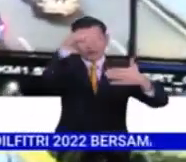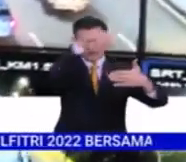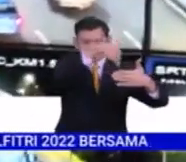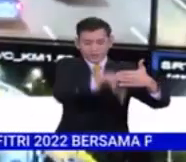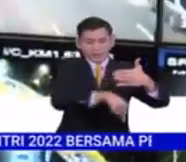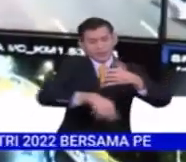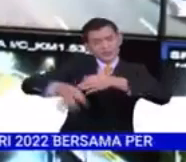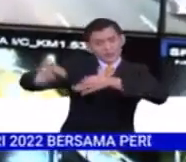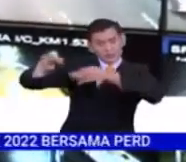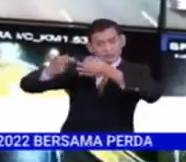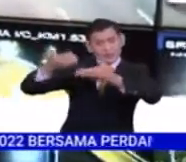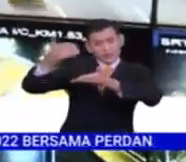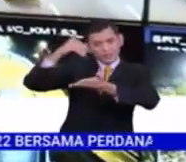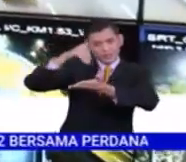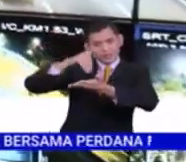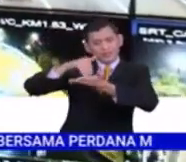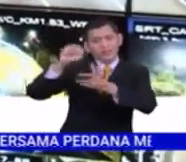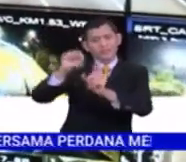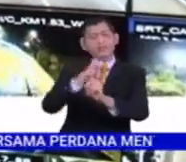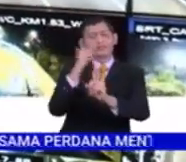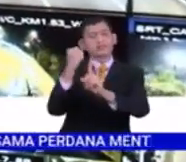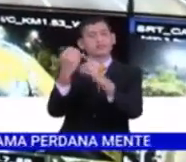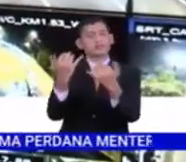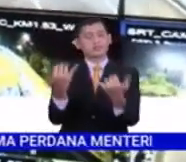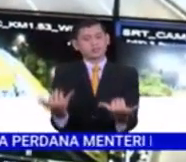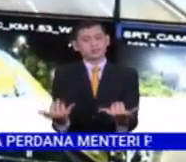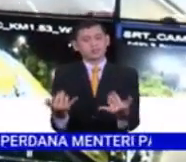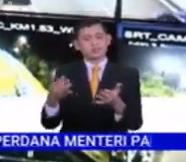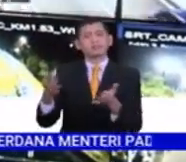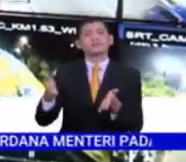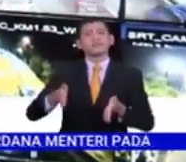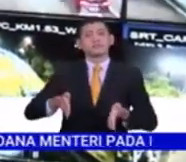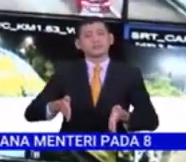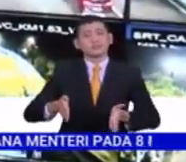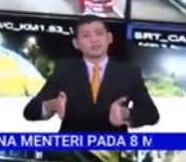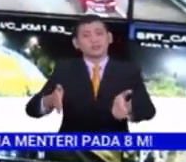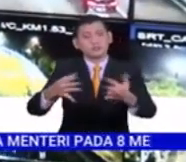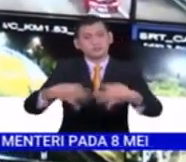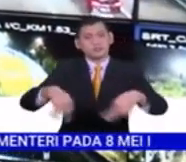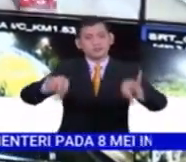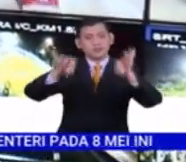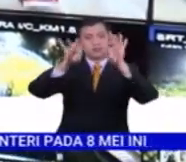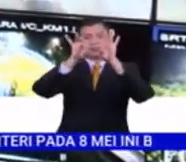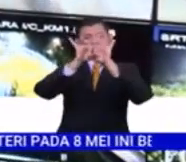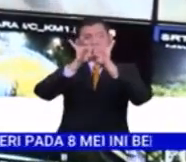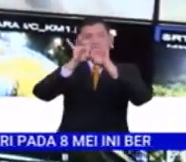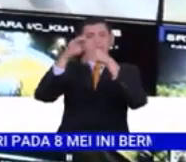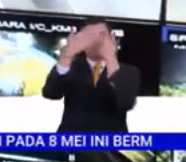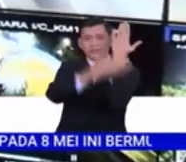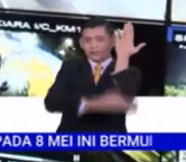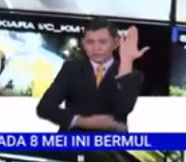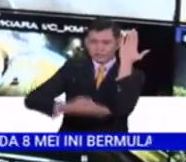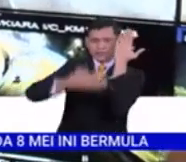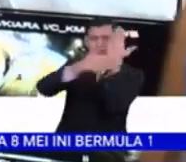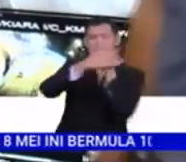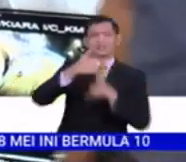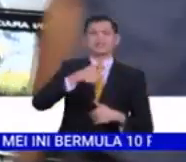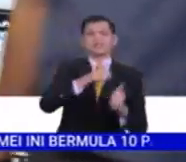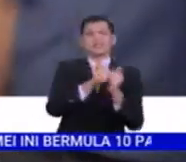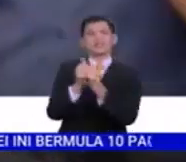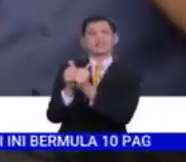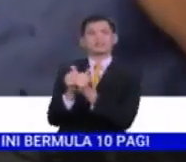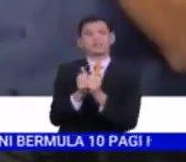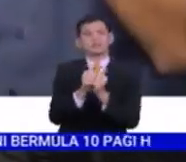dan lebih jelas mengenai situasi semasa alur raya utama ada di seluruh negara kita bersama